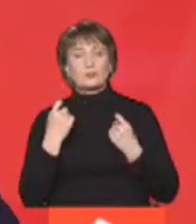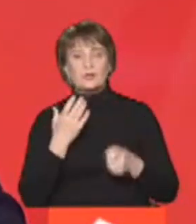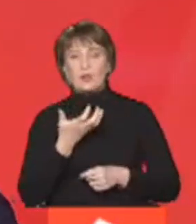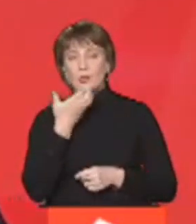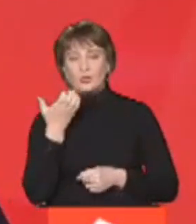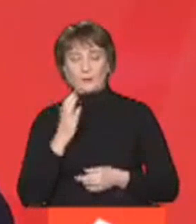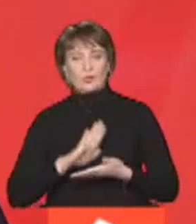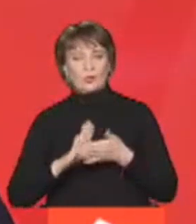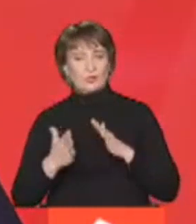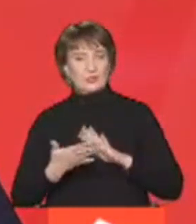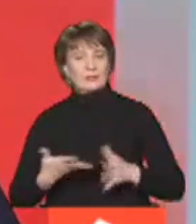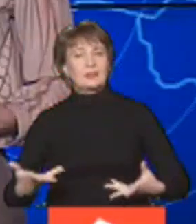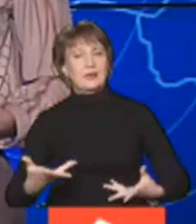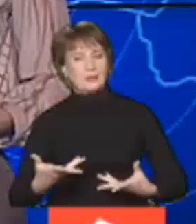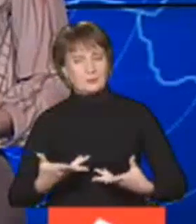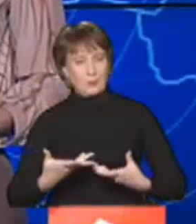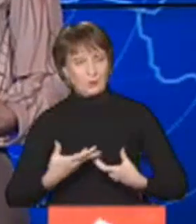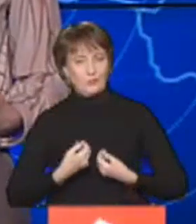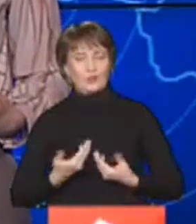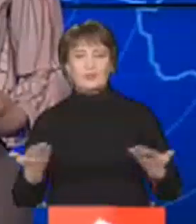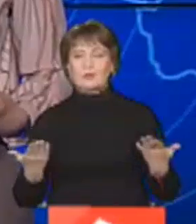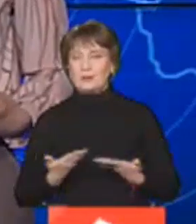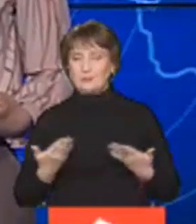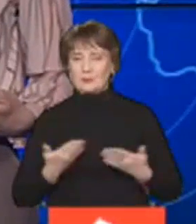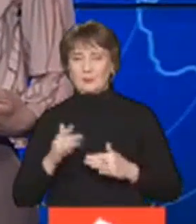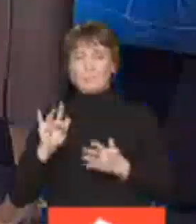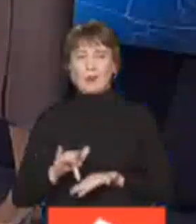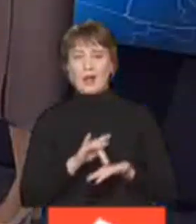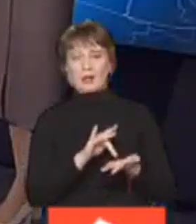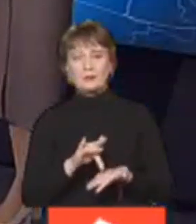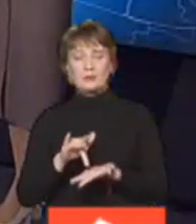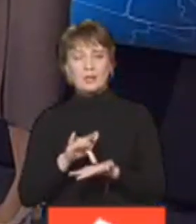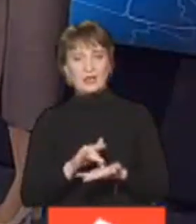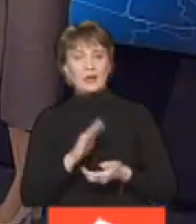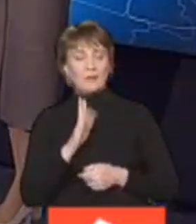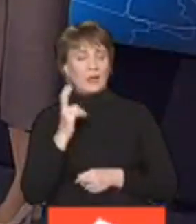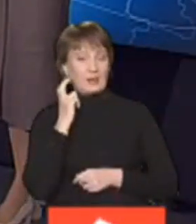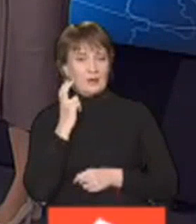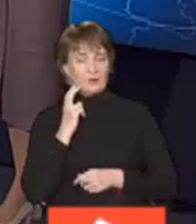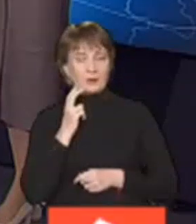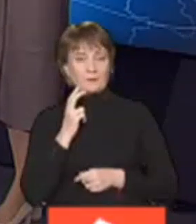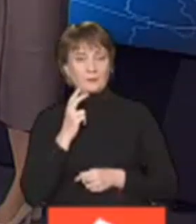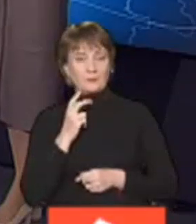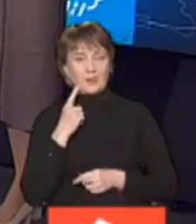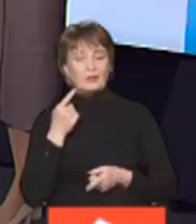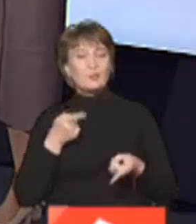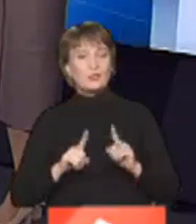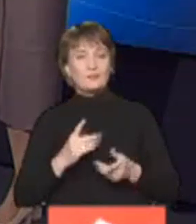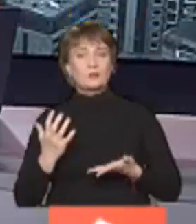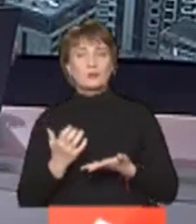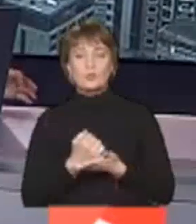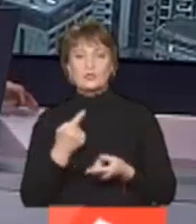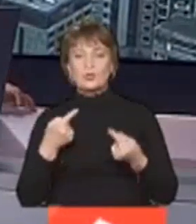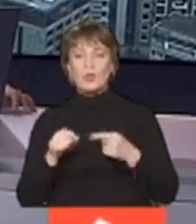теплу ситуацію якраз і спонукає планувати якимось чином мандри Києвом. Дуже сподіваємося, насправді, що це вдасться. Ну, а ми зараз